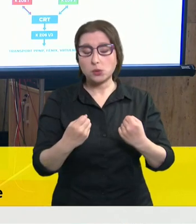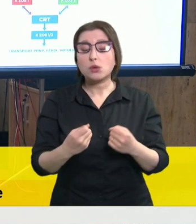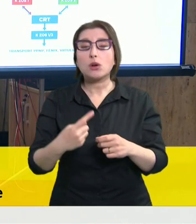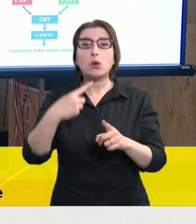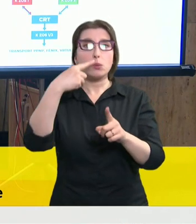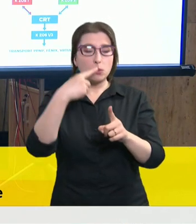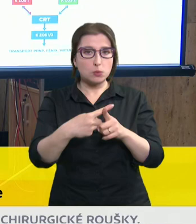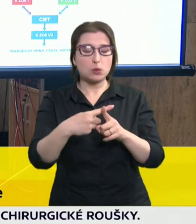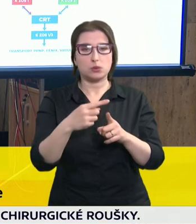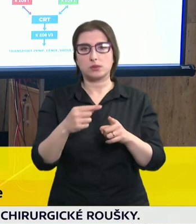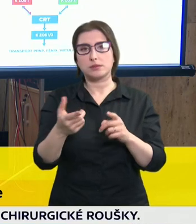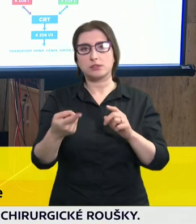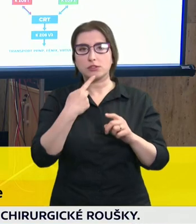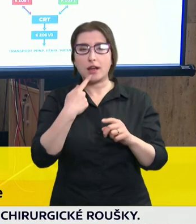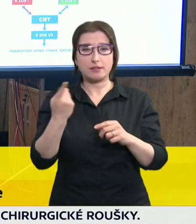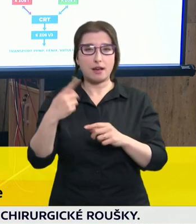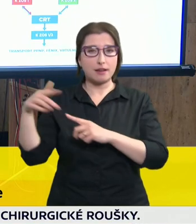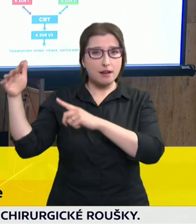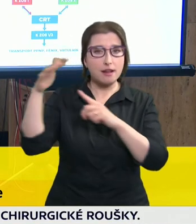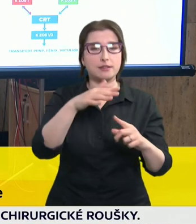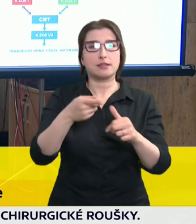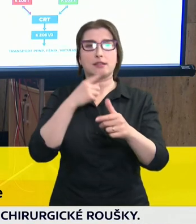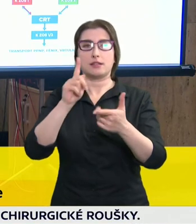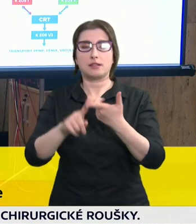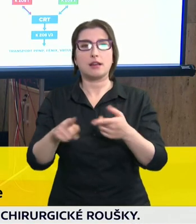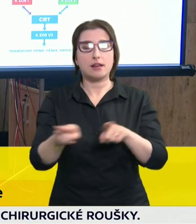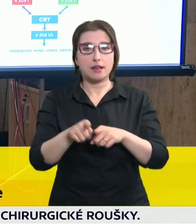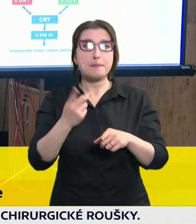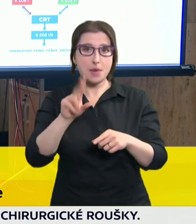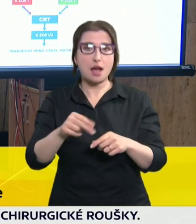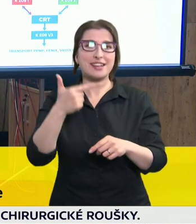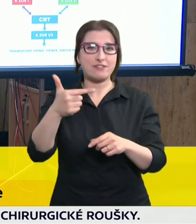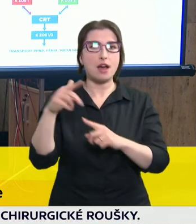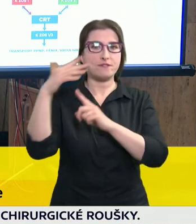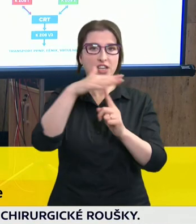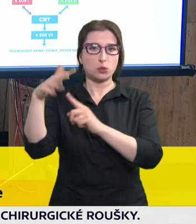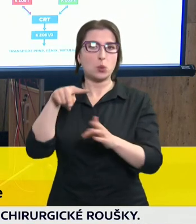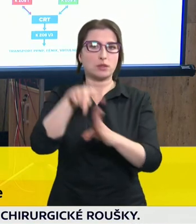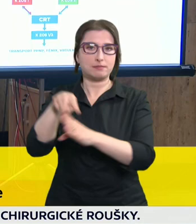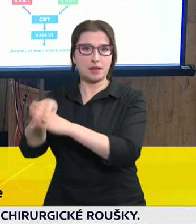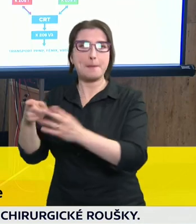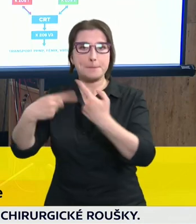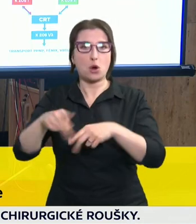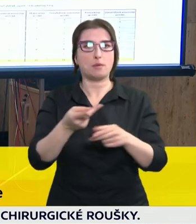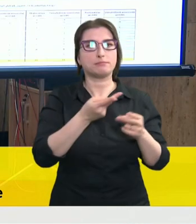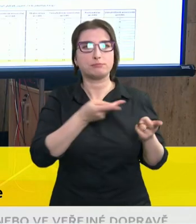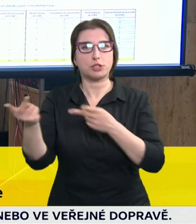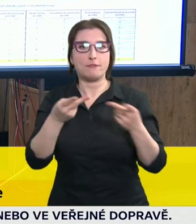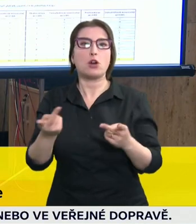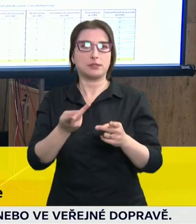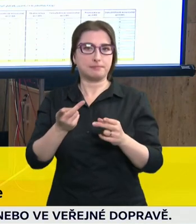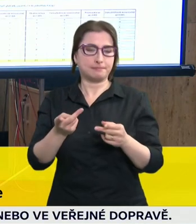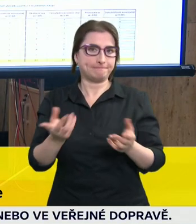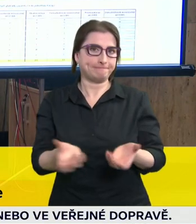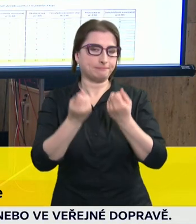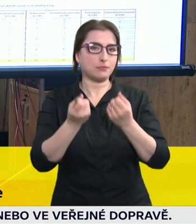letecká služba policie České republiky nasadila a vyčlenila dva vrtulníky na tyto převozy. To, co se